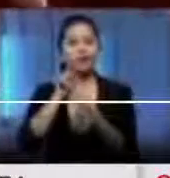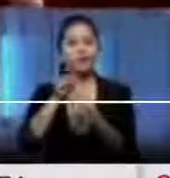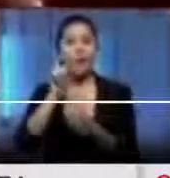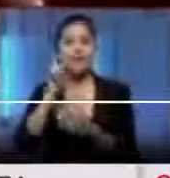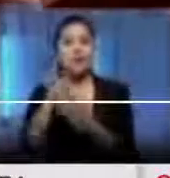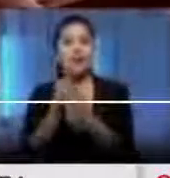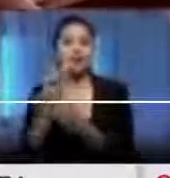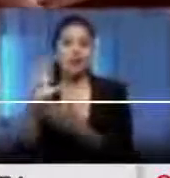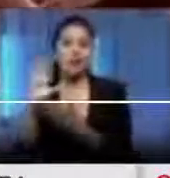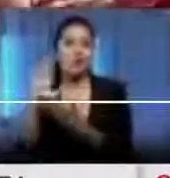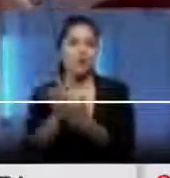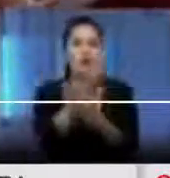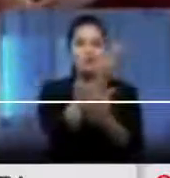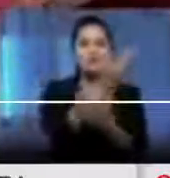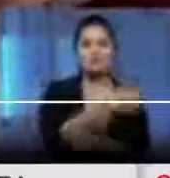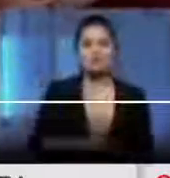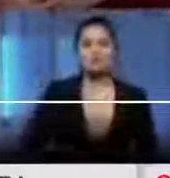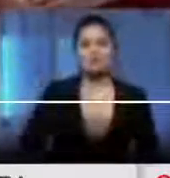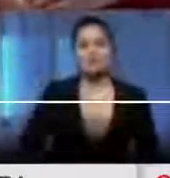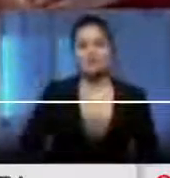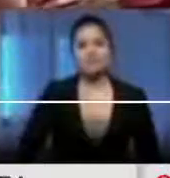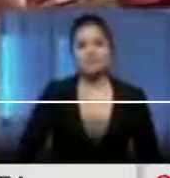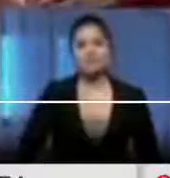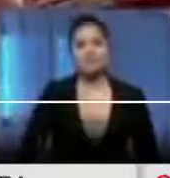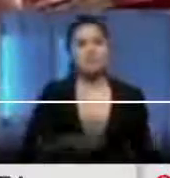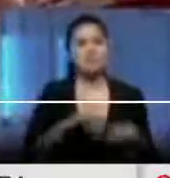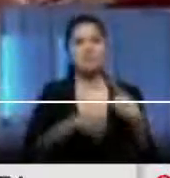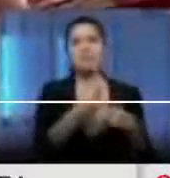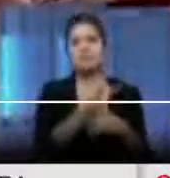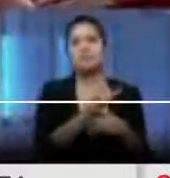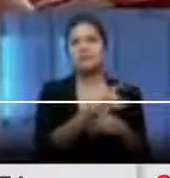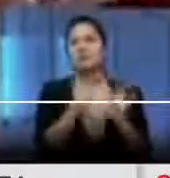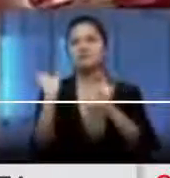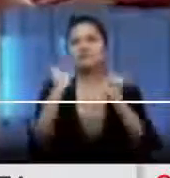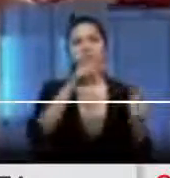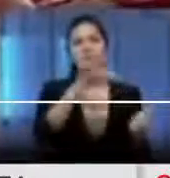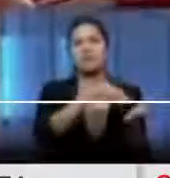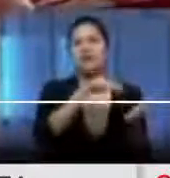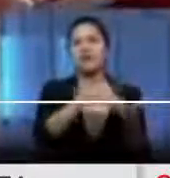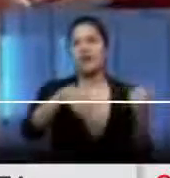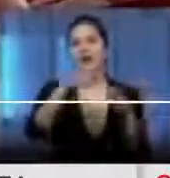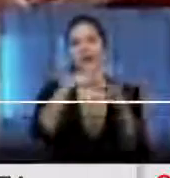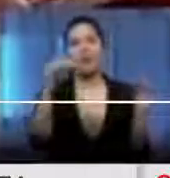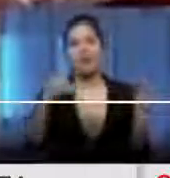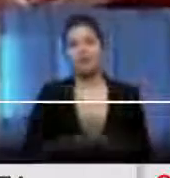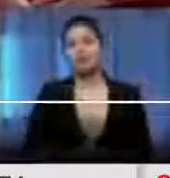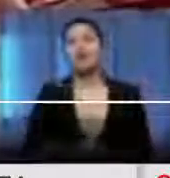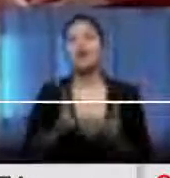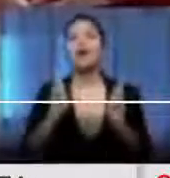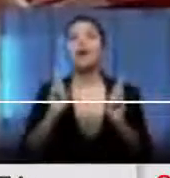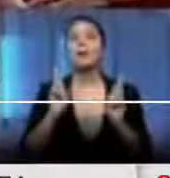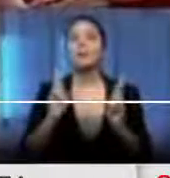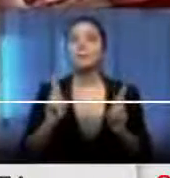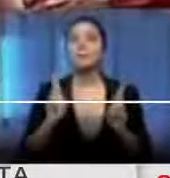Колумбии. Они должны были сыграть роль провокаторов во время шествия оппозиции. При себе они имели оружие и несколько самодельных